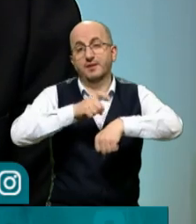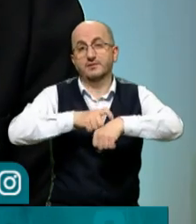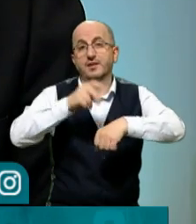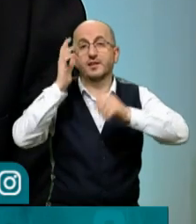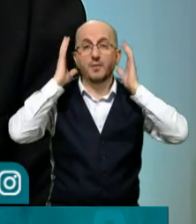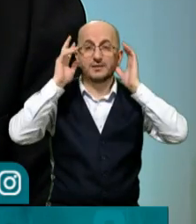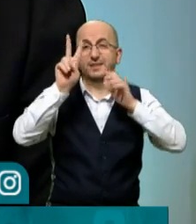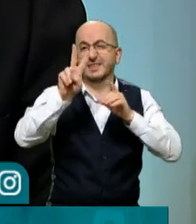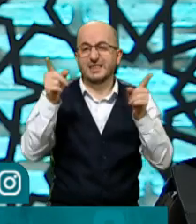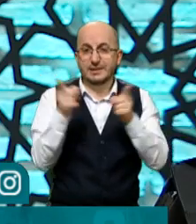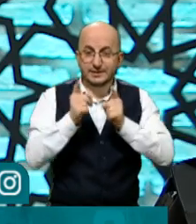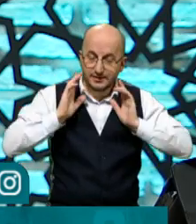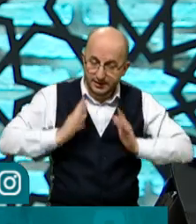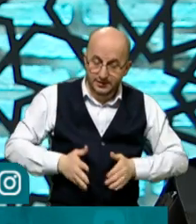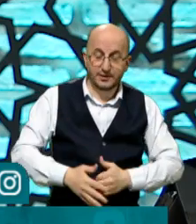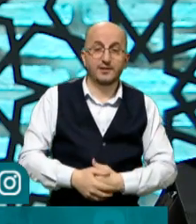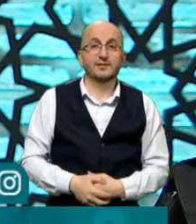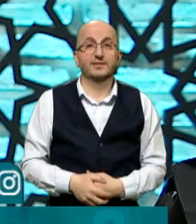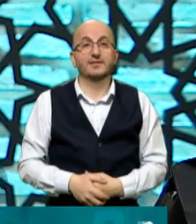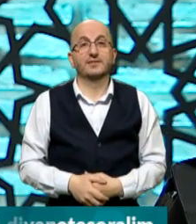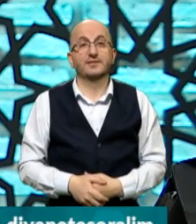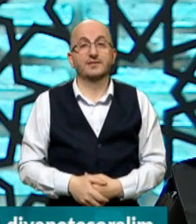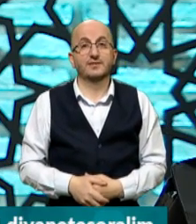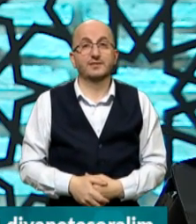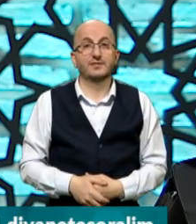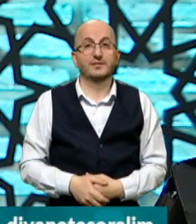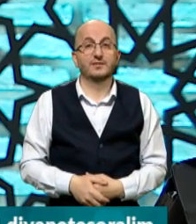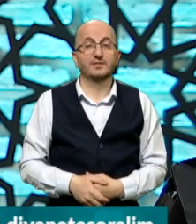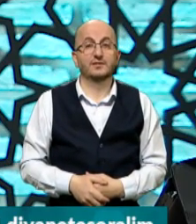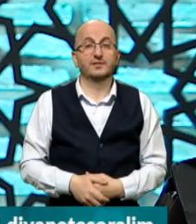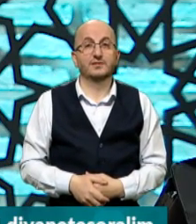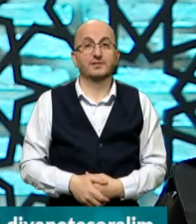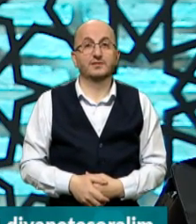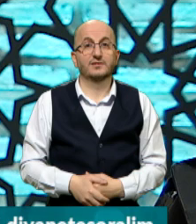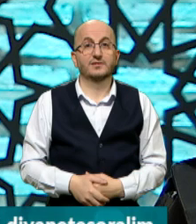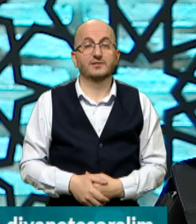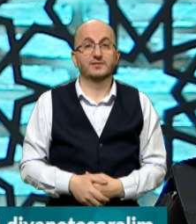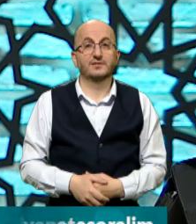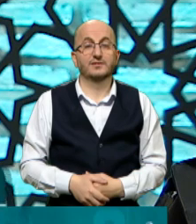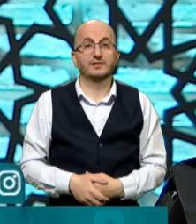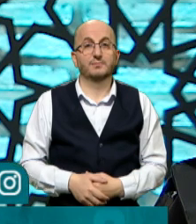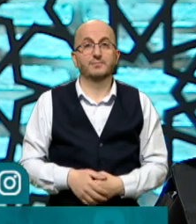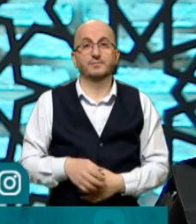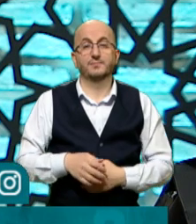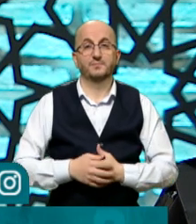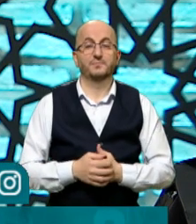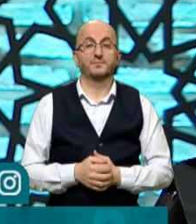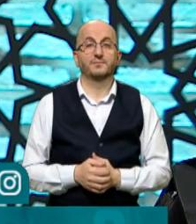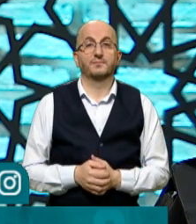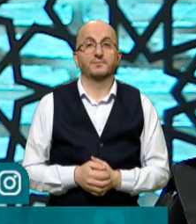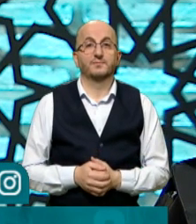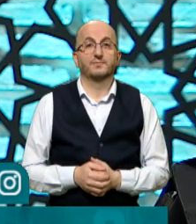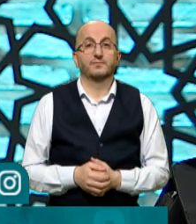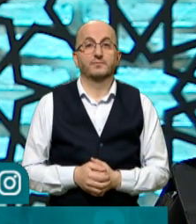hocam. Bu soruyu sormam için içeriden de sevgili yönetmenimizin bir ricası